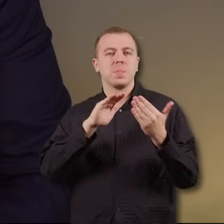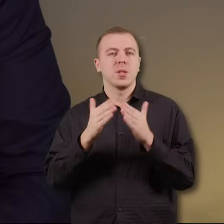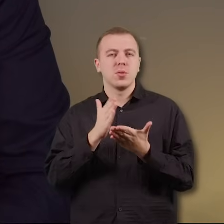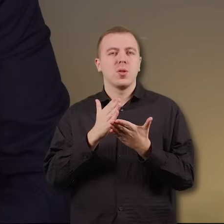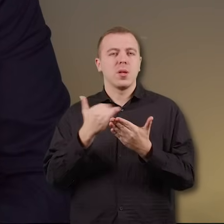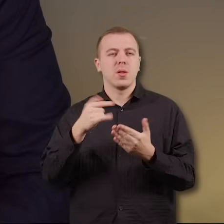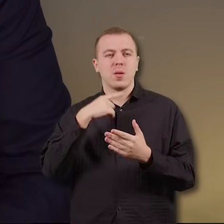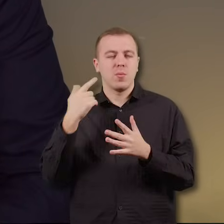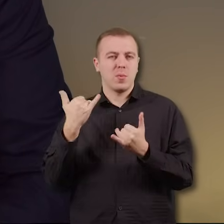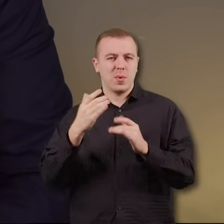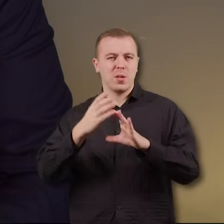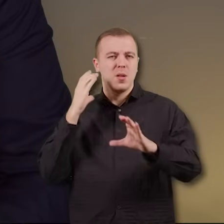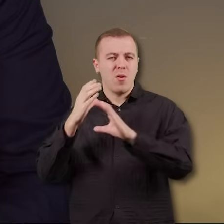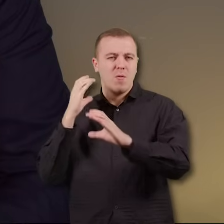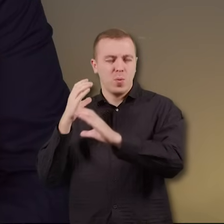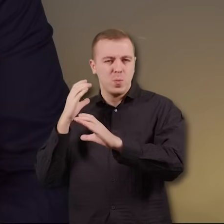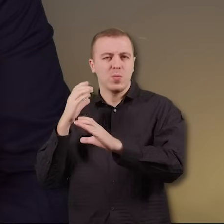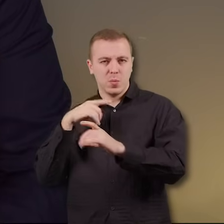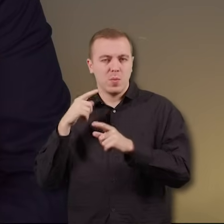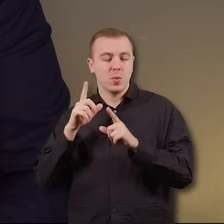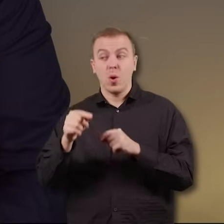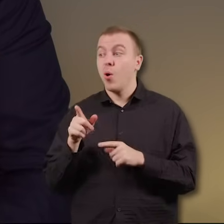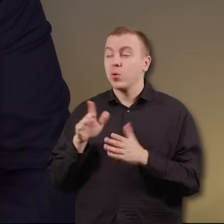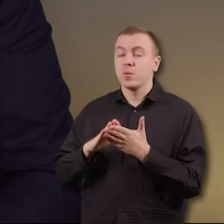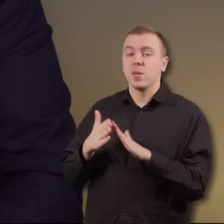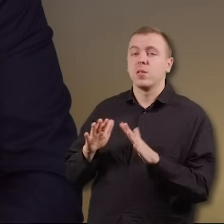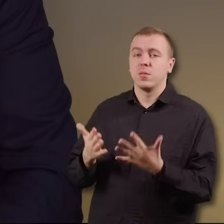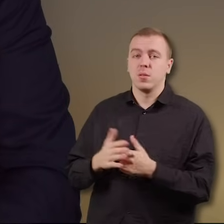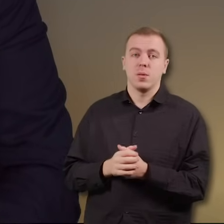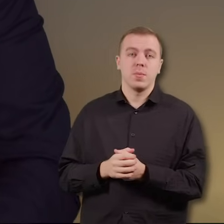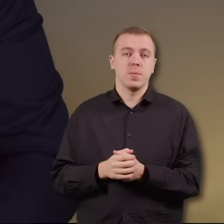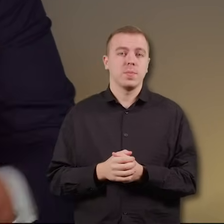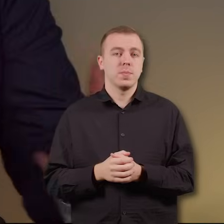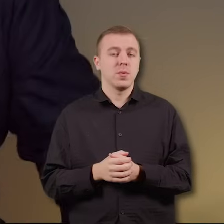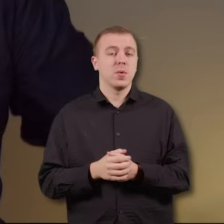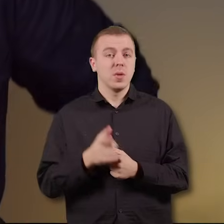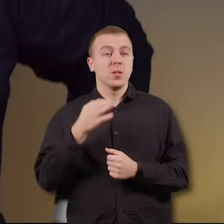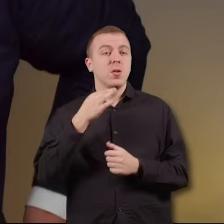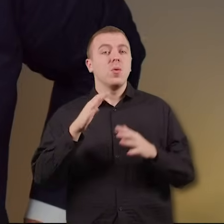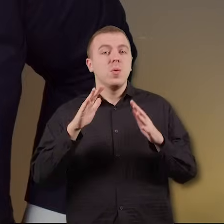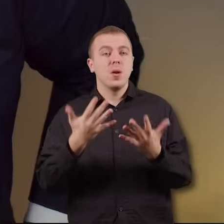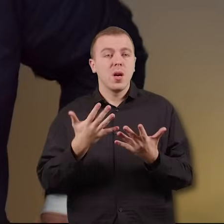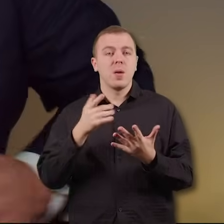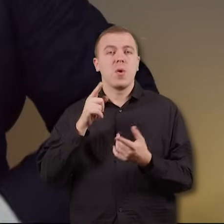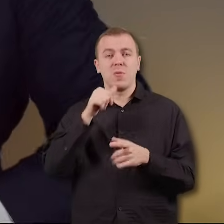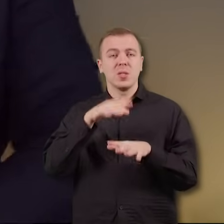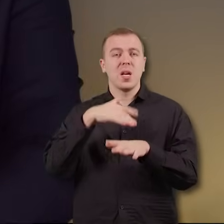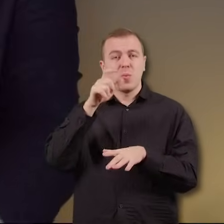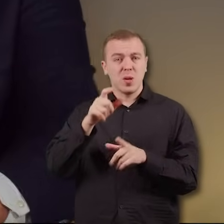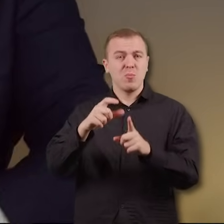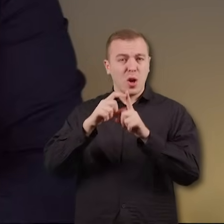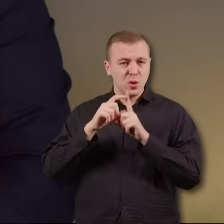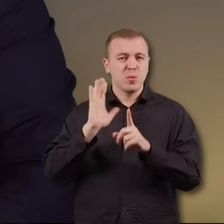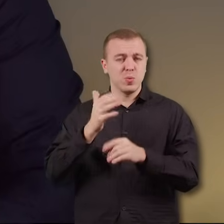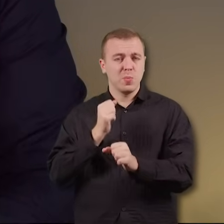didelių gabaritų transporto, reiškia. Ir kaip sutvarkysit kelius? Ir sako, va, kaip, ar tu, va, kaip Seimo narys pažadė, kad